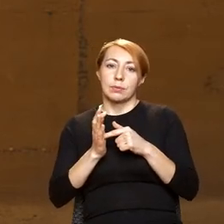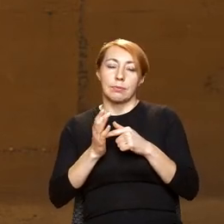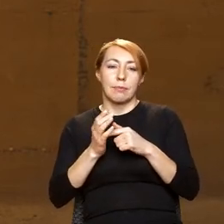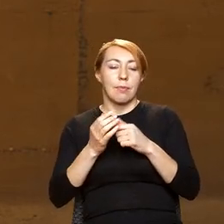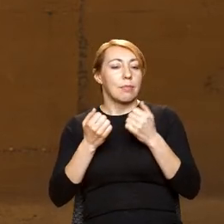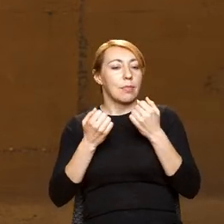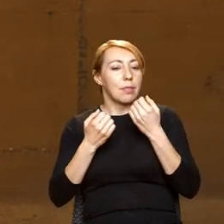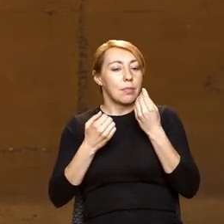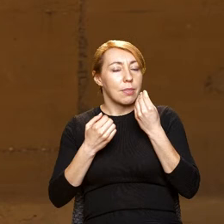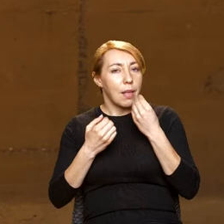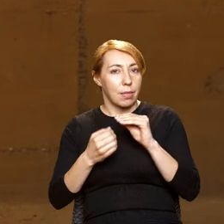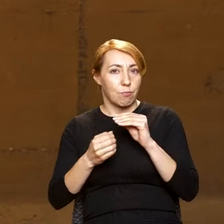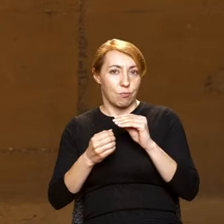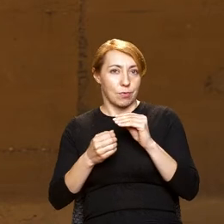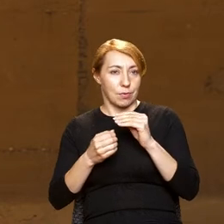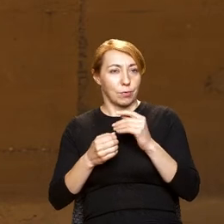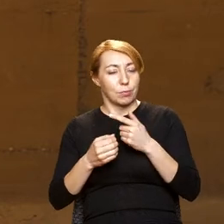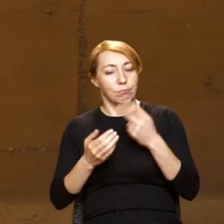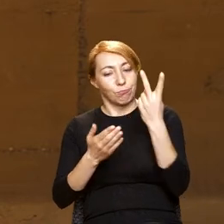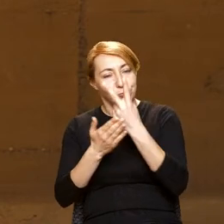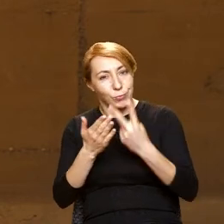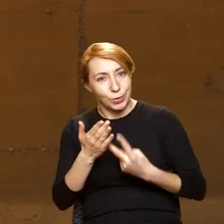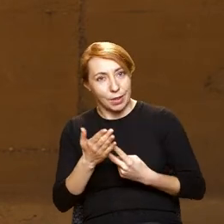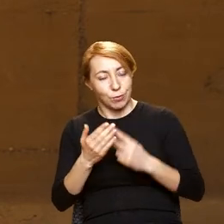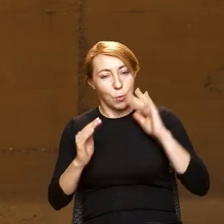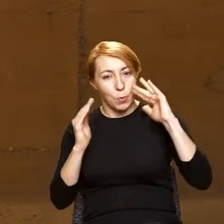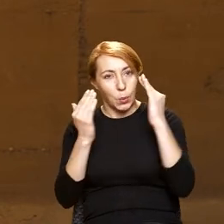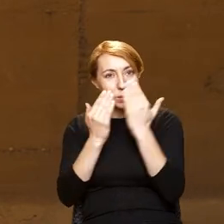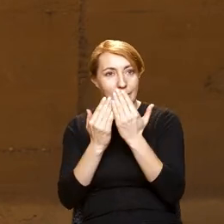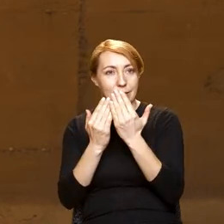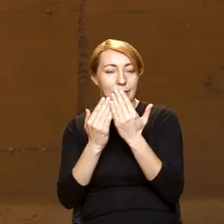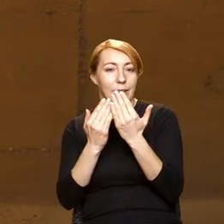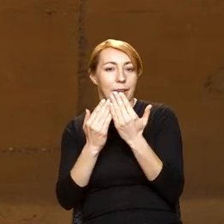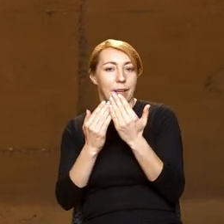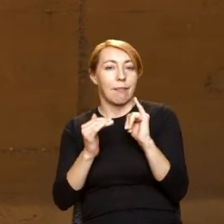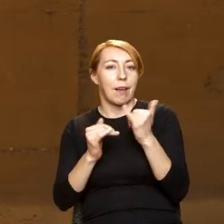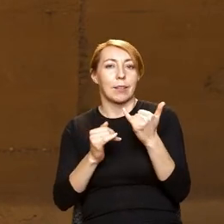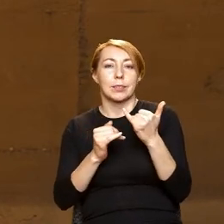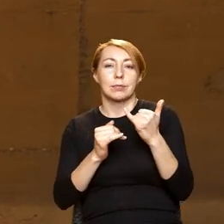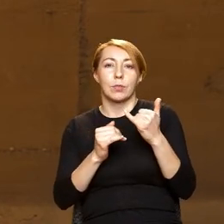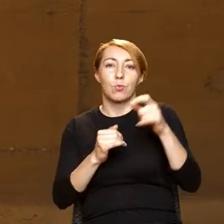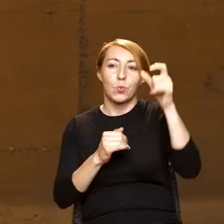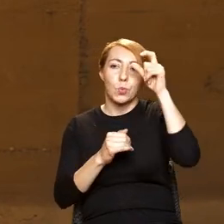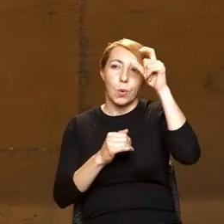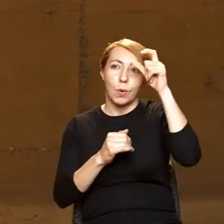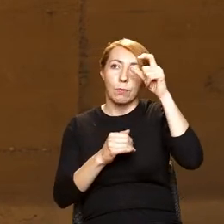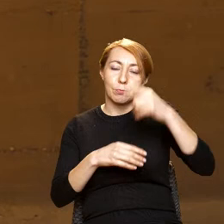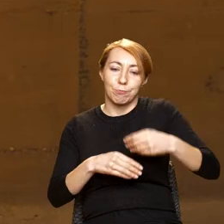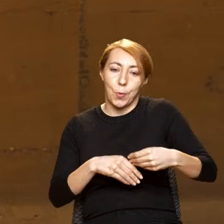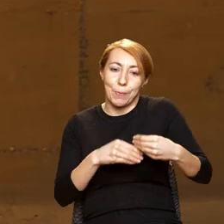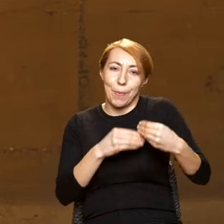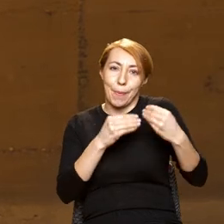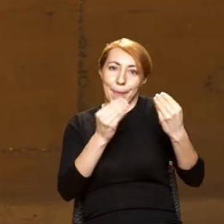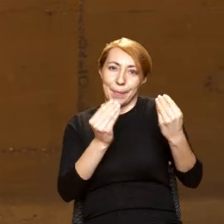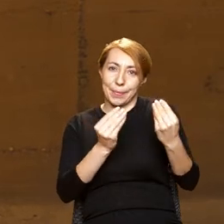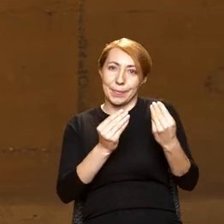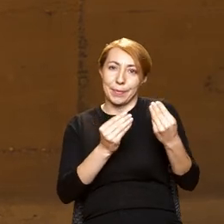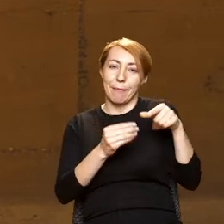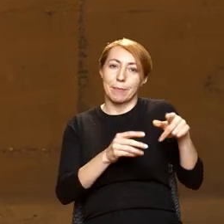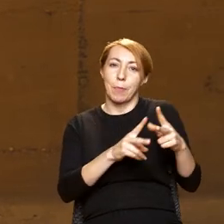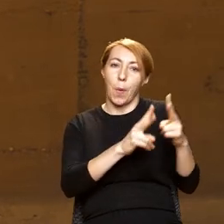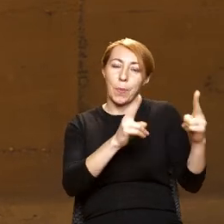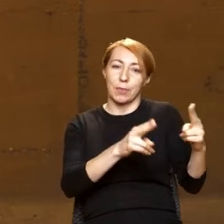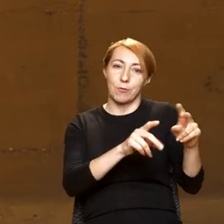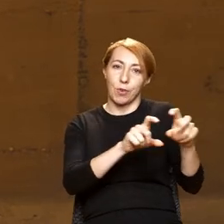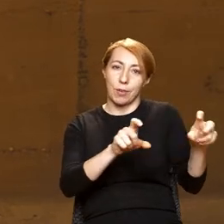najlepsze do smakowania po prostu, tak? Do poznania, jak się kształtuje człowiek w tamtych czasach